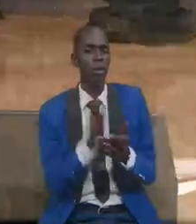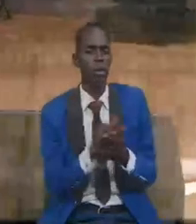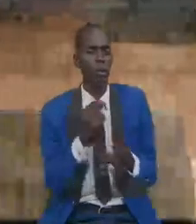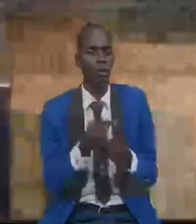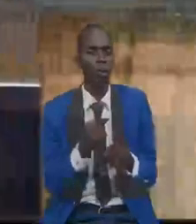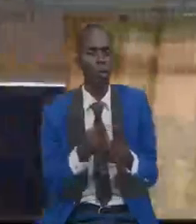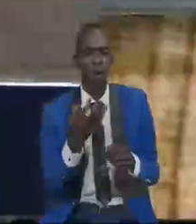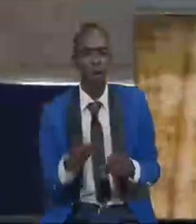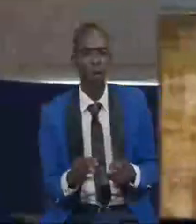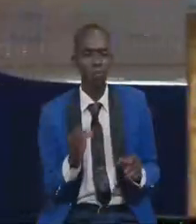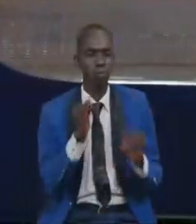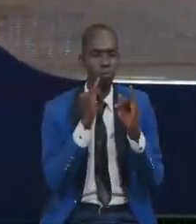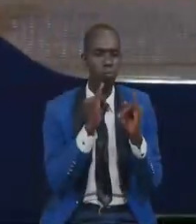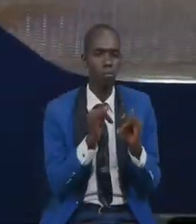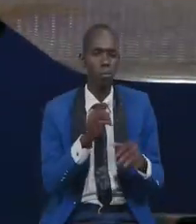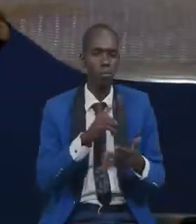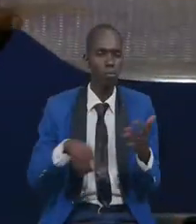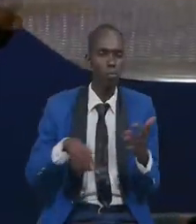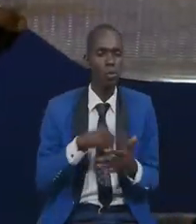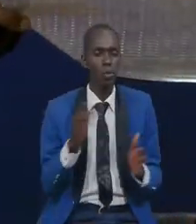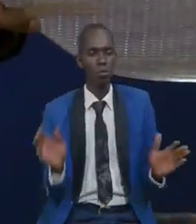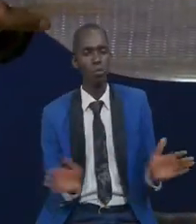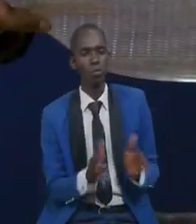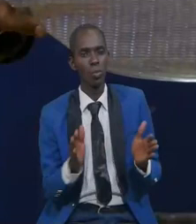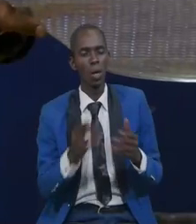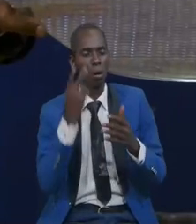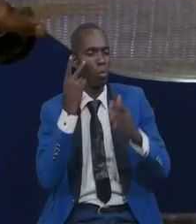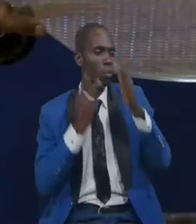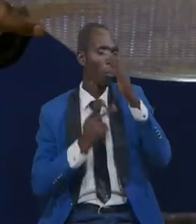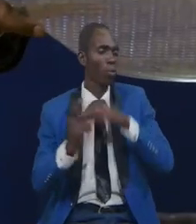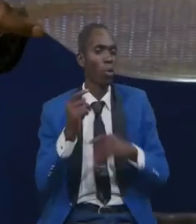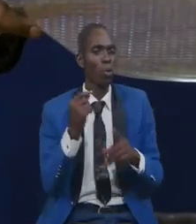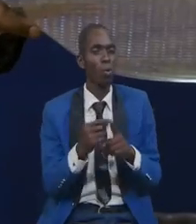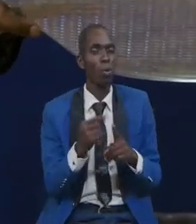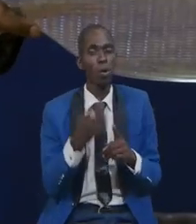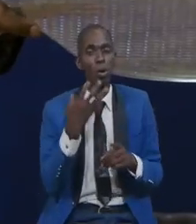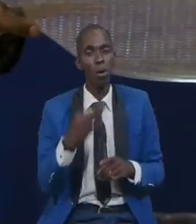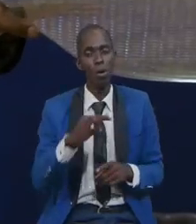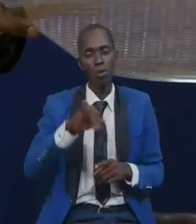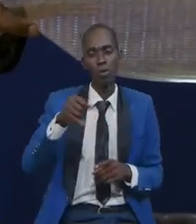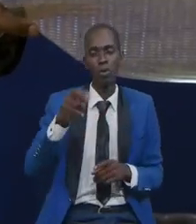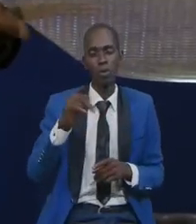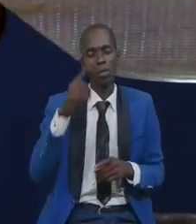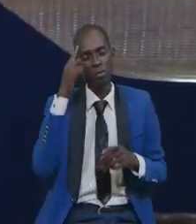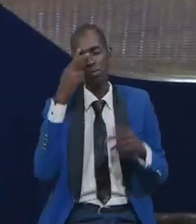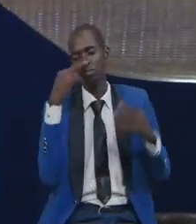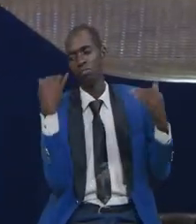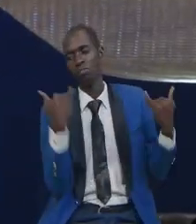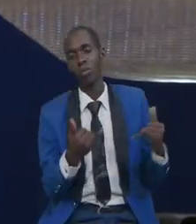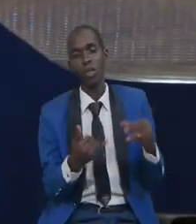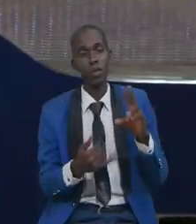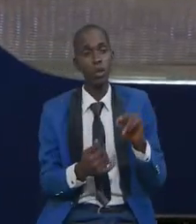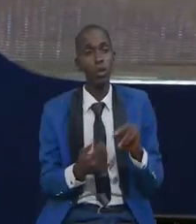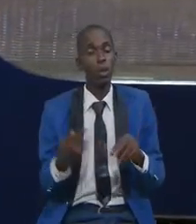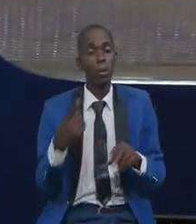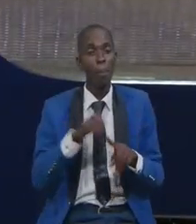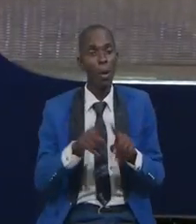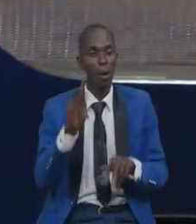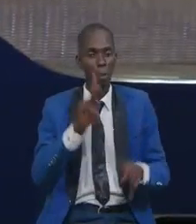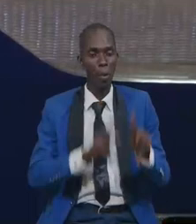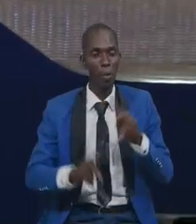n'ont pas pris la prophétique, l'annonce prophétique à la légère. Ils n'ont pas méprisé le message de Jonas. Et ils ont